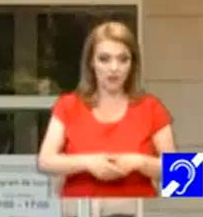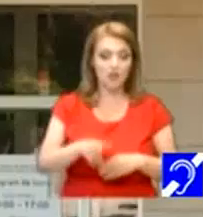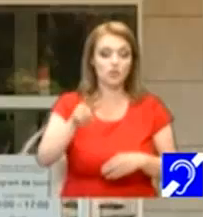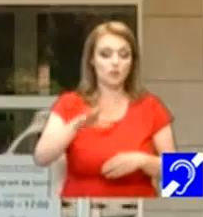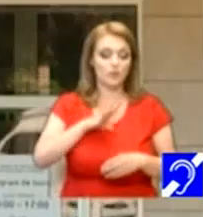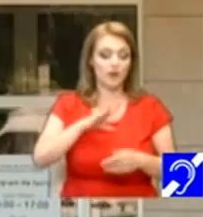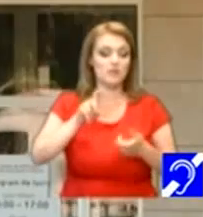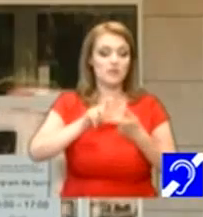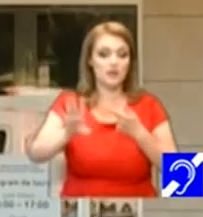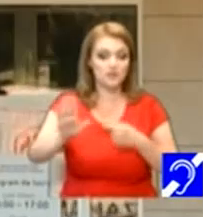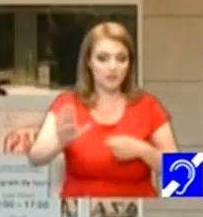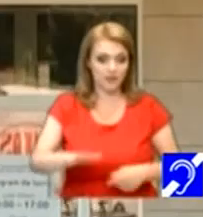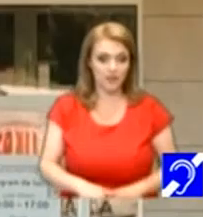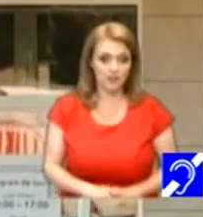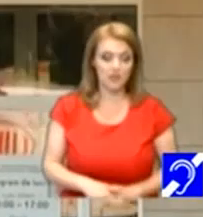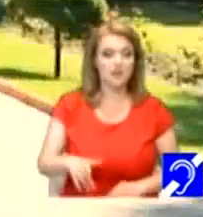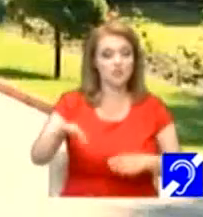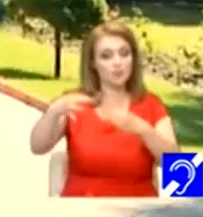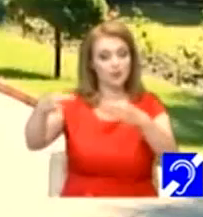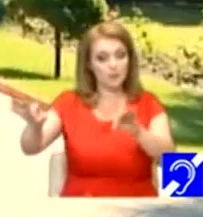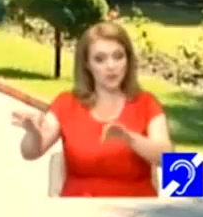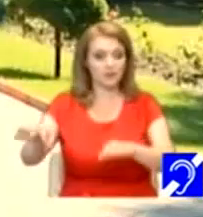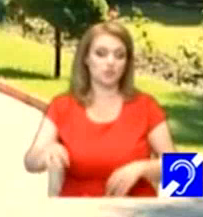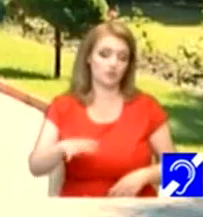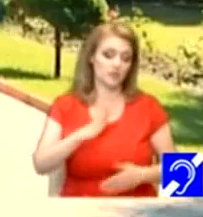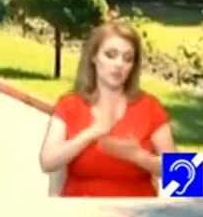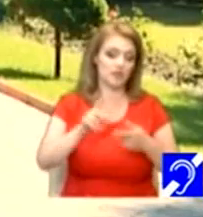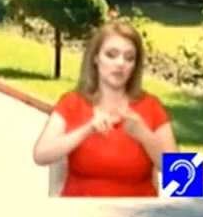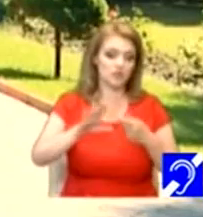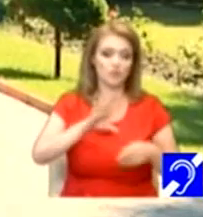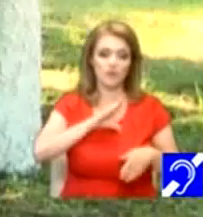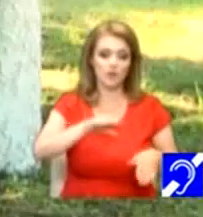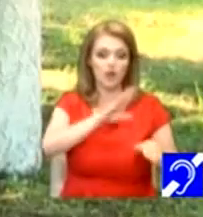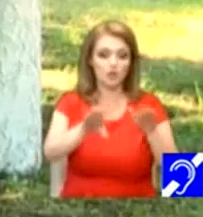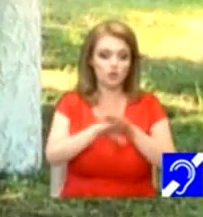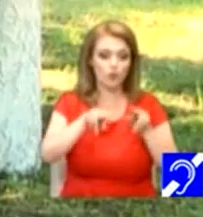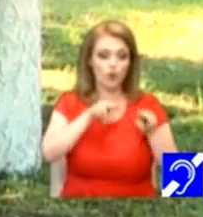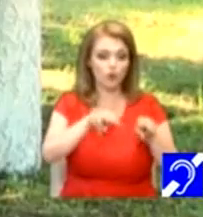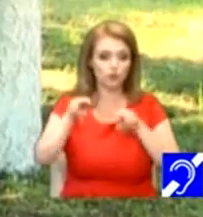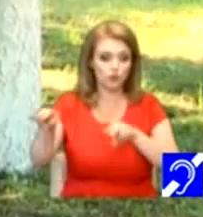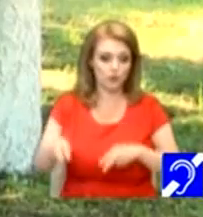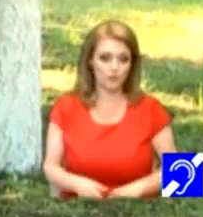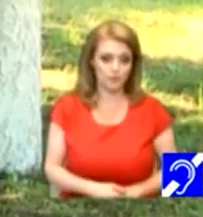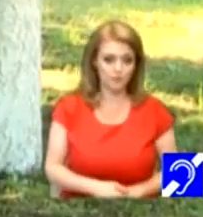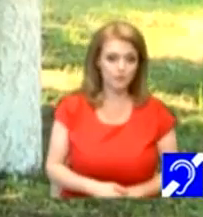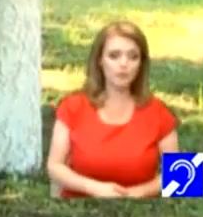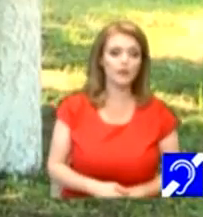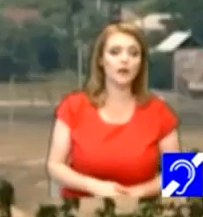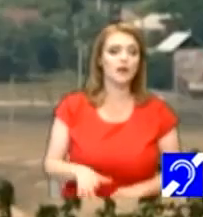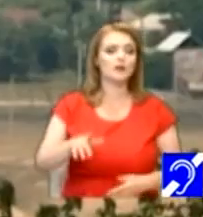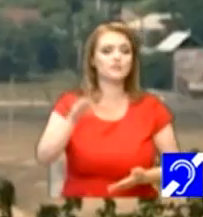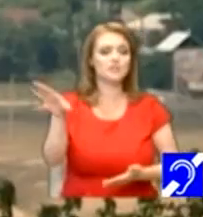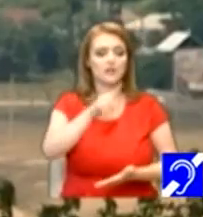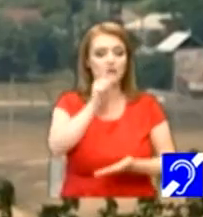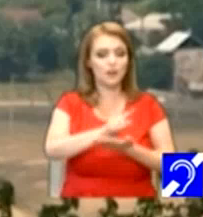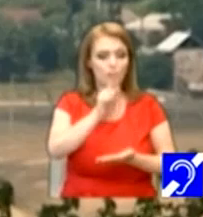un șir de măsuri care ar permite primăriilor să devină mai independente. Printre acestea sunt alocarea directă în bugetele locale a